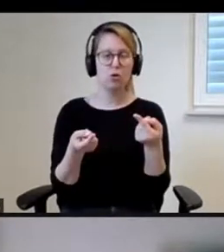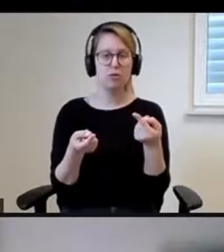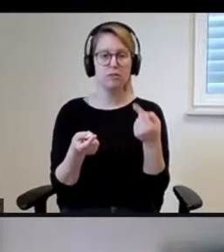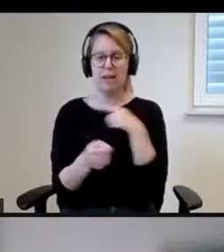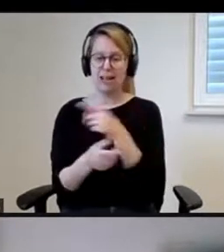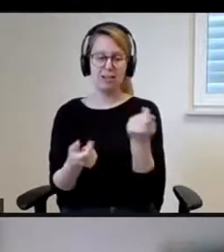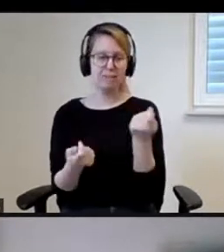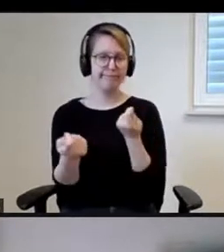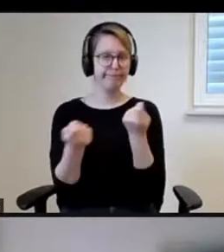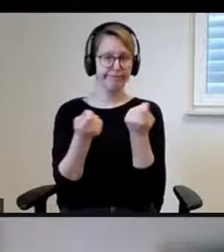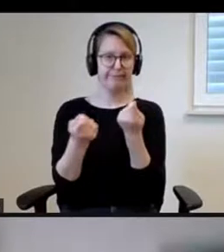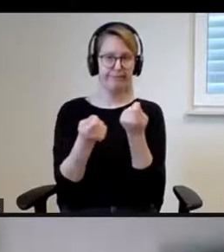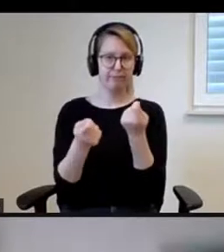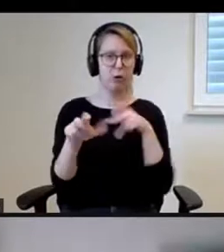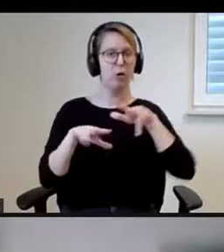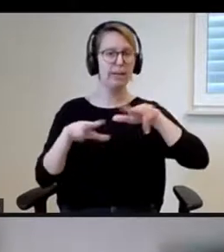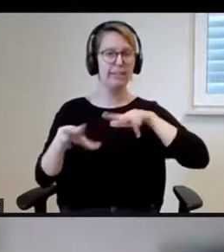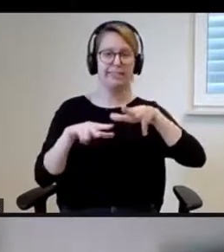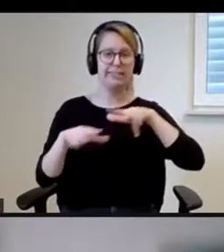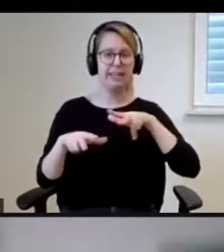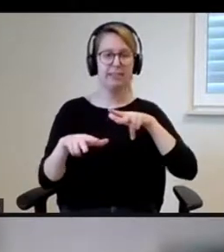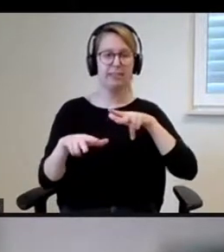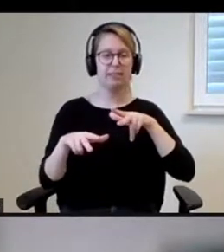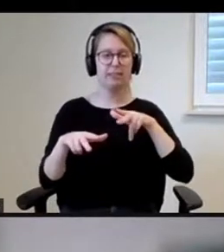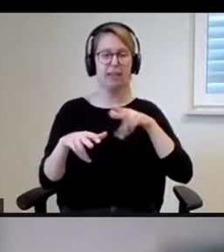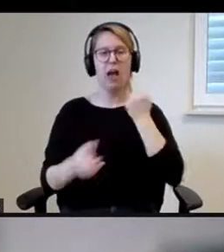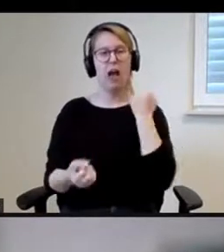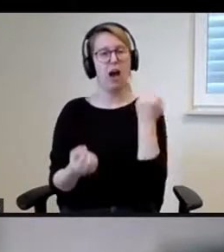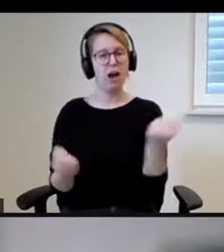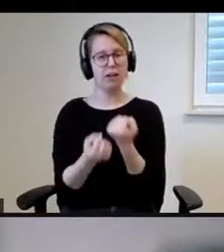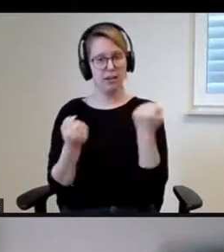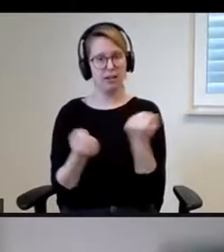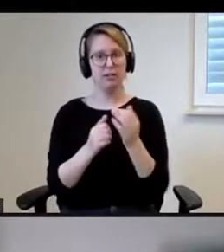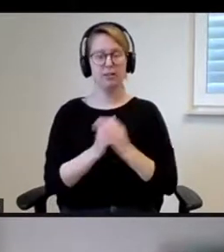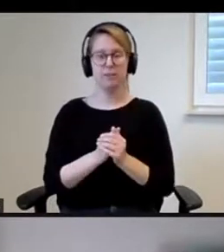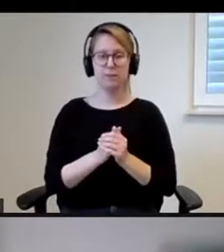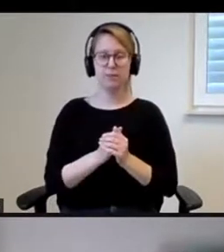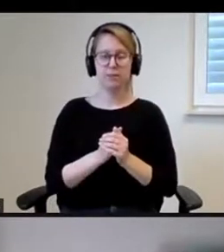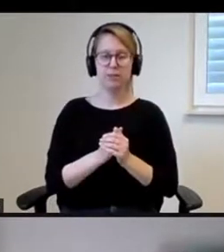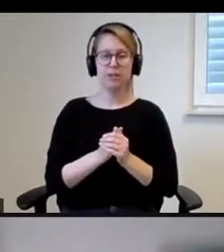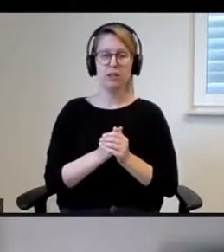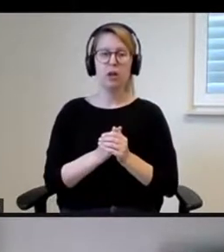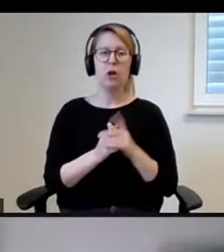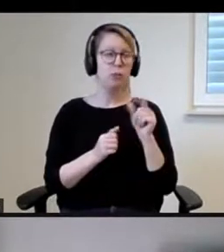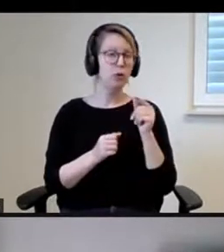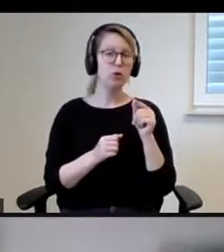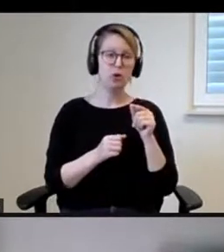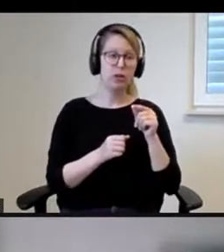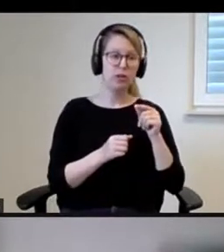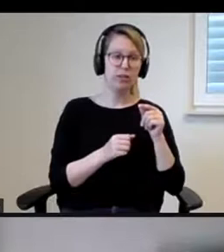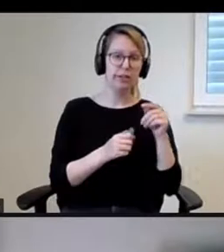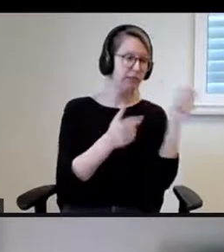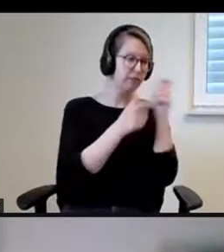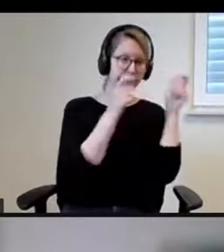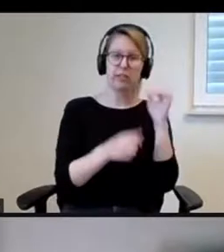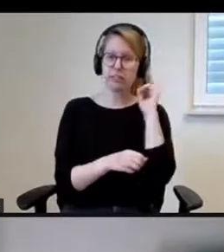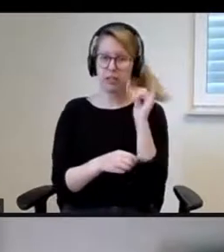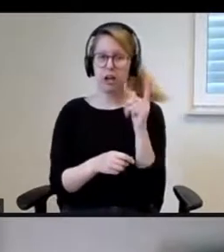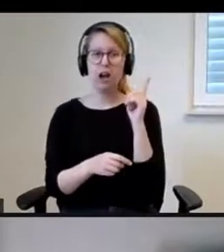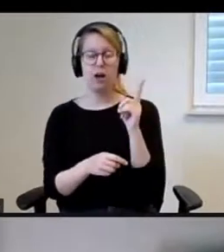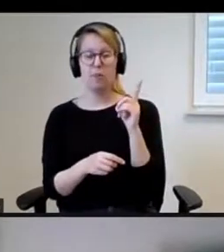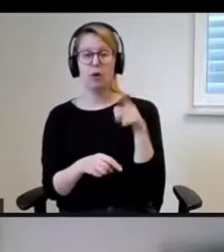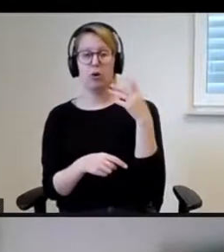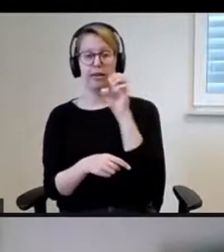Guten, den Instanzen und auch den EU-Staaten. Wenn wir die EU-Strategie